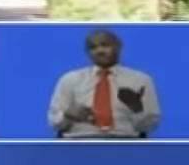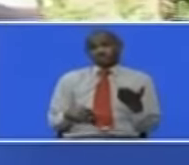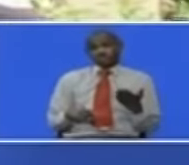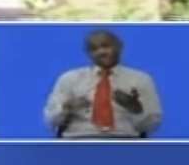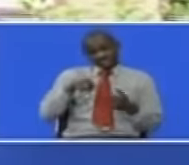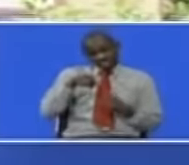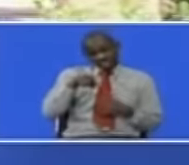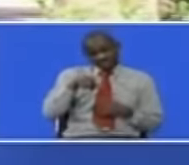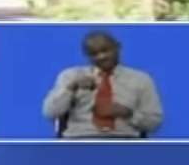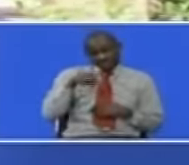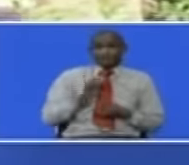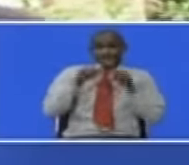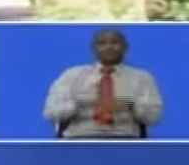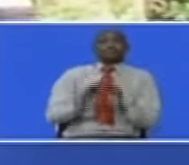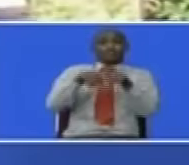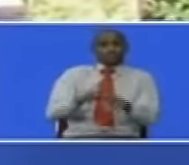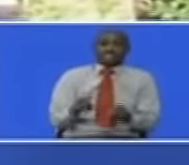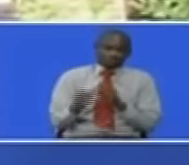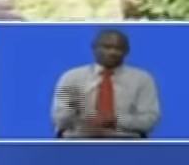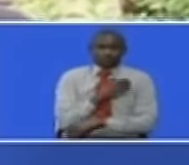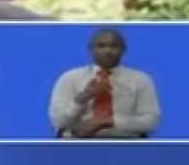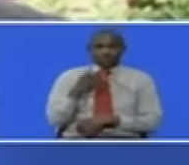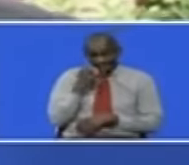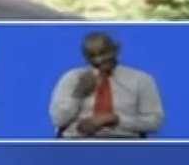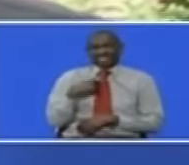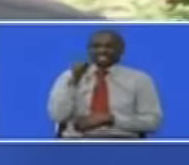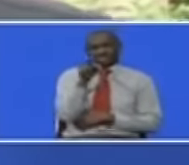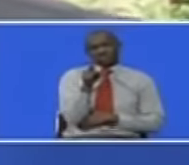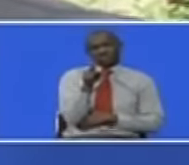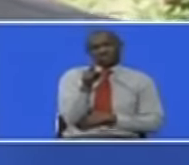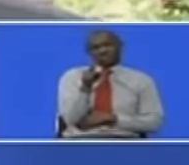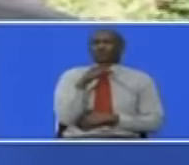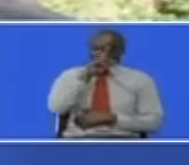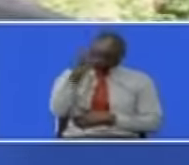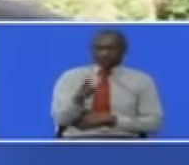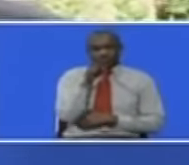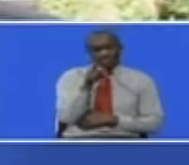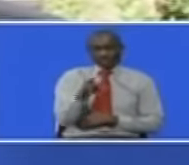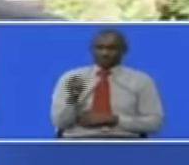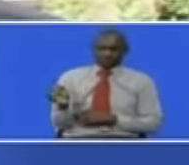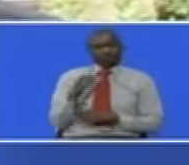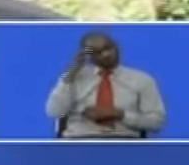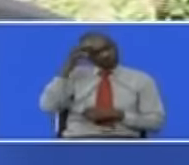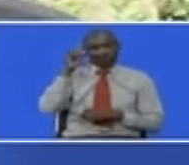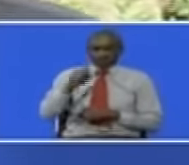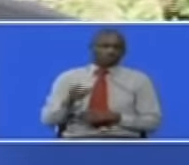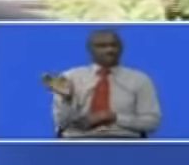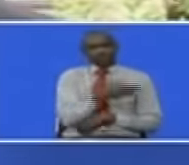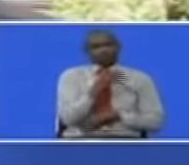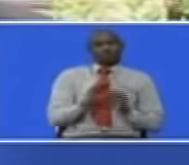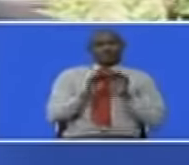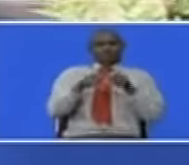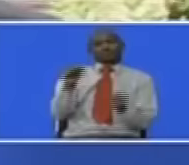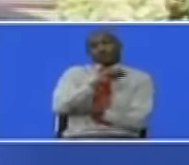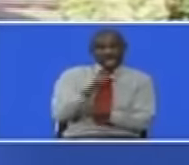is bends and the bumps. Yes. So the bumps is the question that we have. I think in future we have to see into it, and